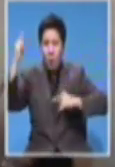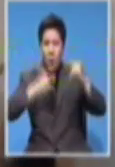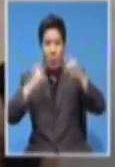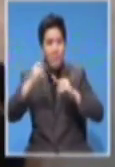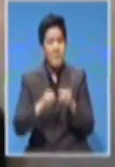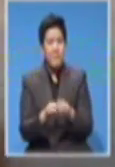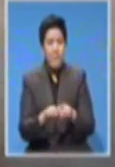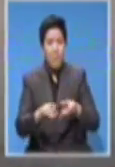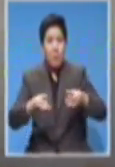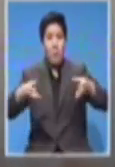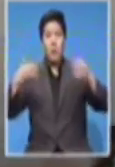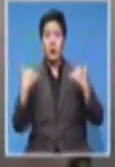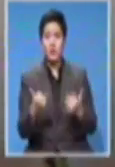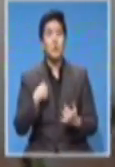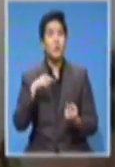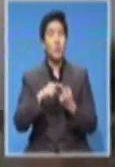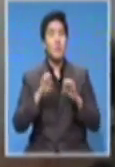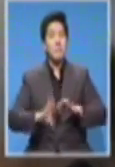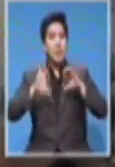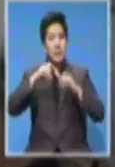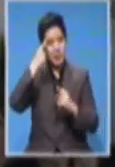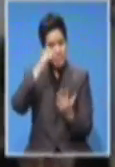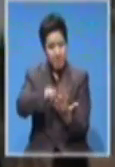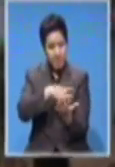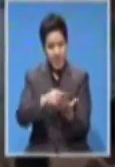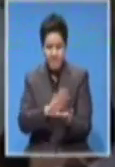ที่รัฐบาลได้ปรับนโยบายในเรื่องการท่องเที่ยวการท่องเที่ยว